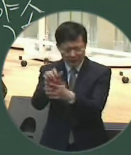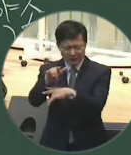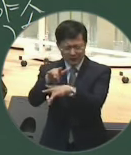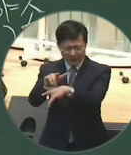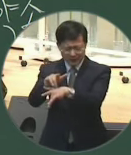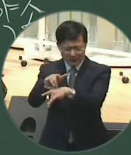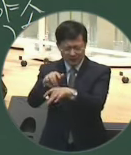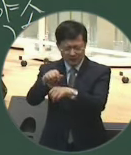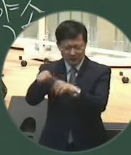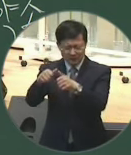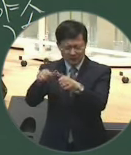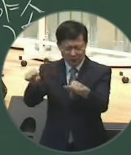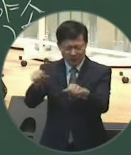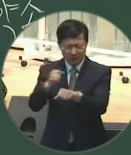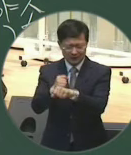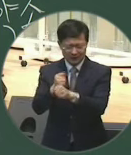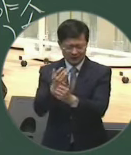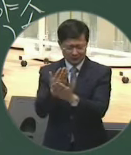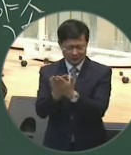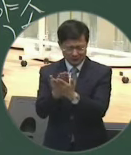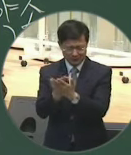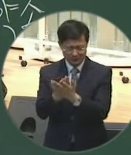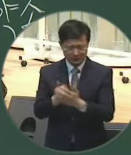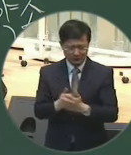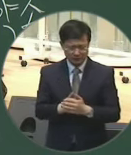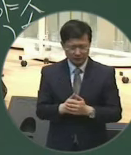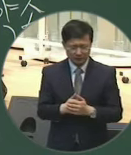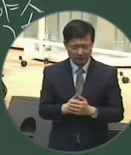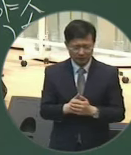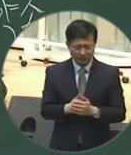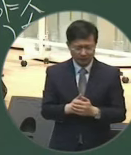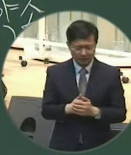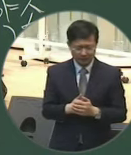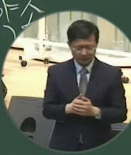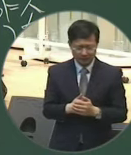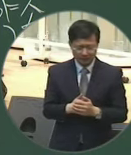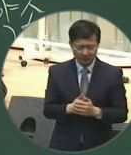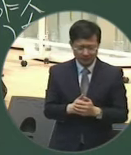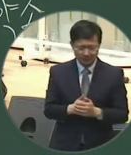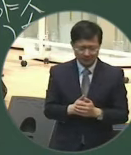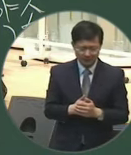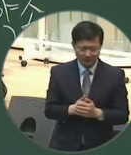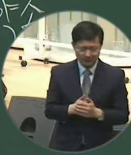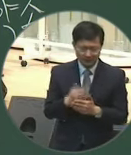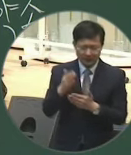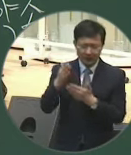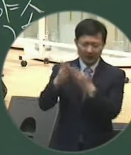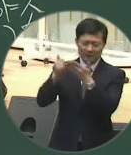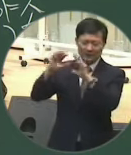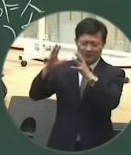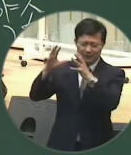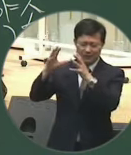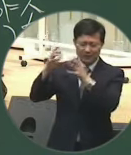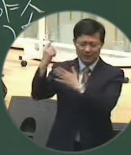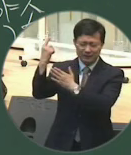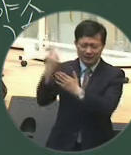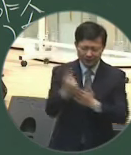세력이 결박되게 해 주옵소서. May you bind the works of Satan that is in control of all of their thoughts. 하나님의 나라